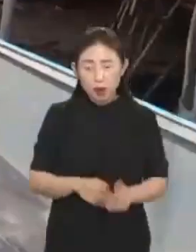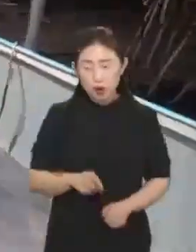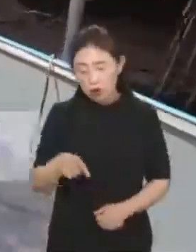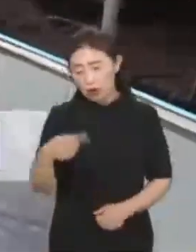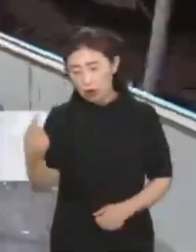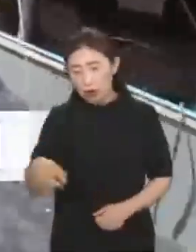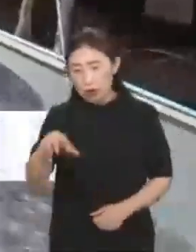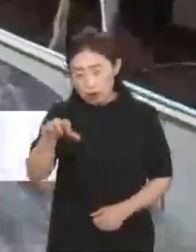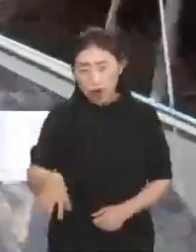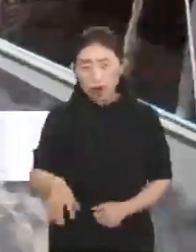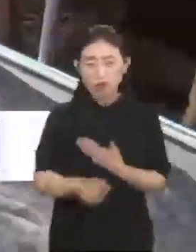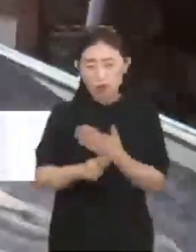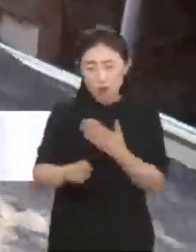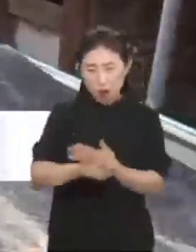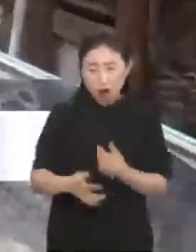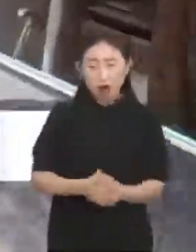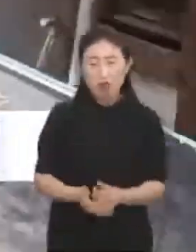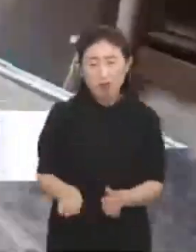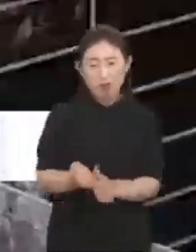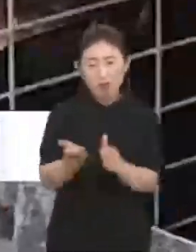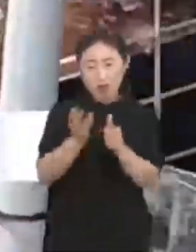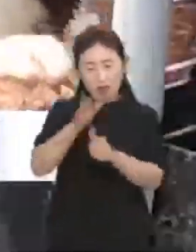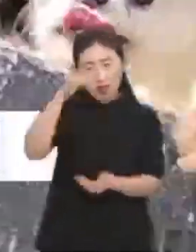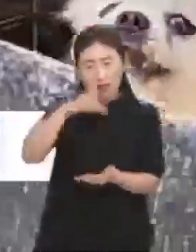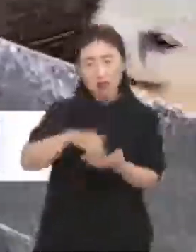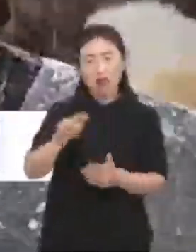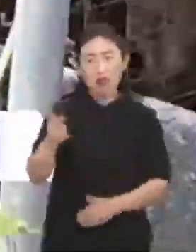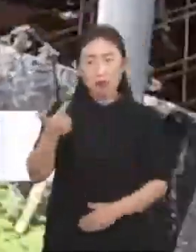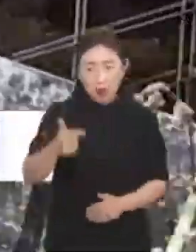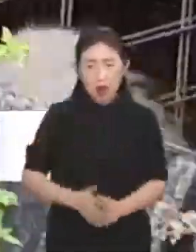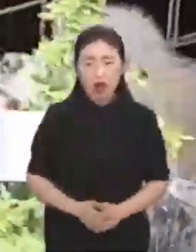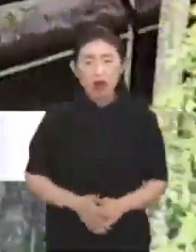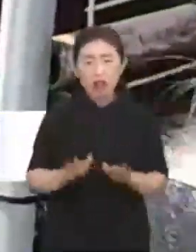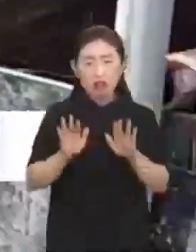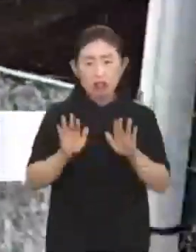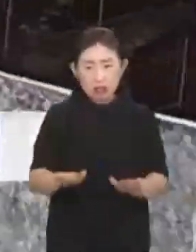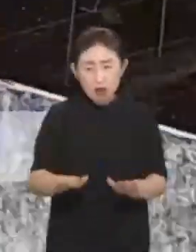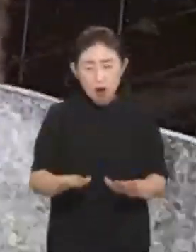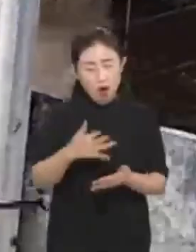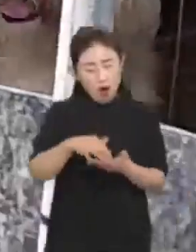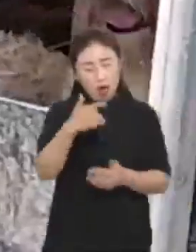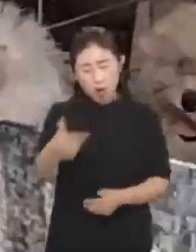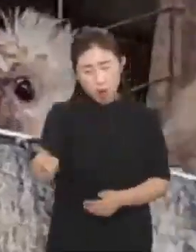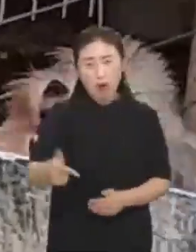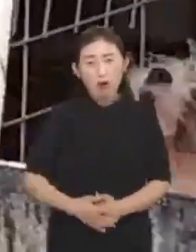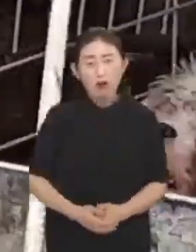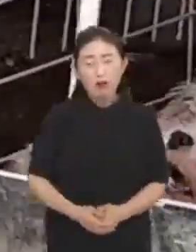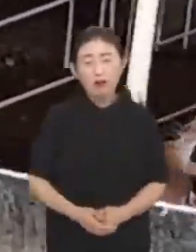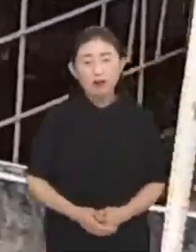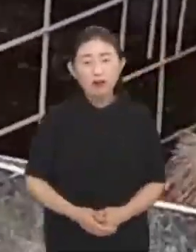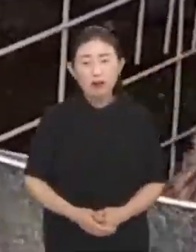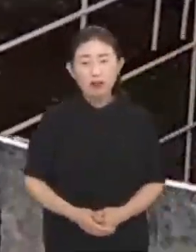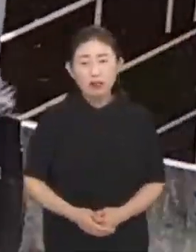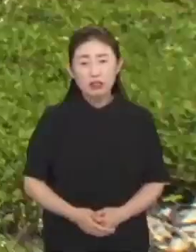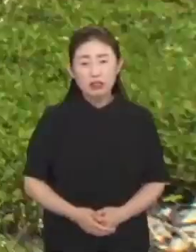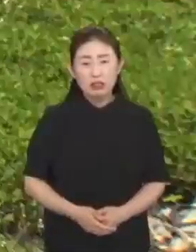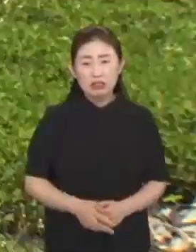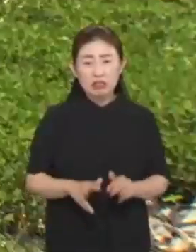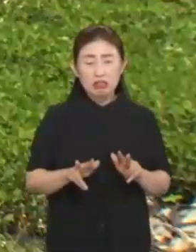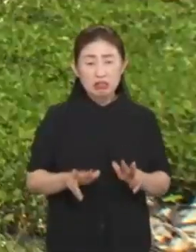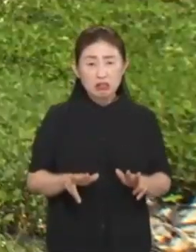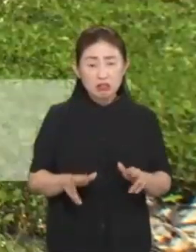발견된 강아지만 총 600여 마리. 역대 적발된 불법 개 번식장 중 최대 규모입니다. 저희가